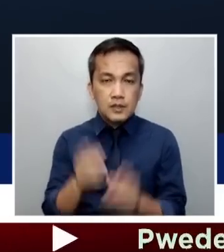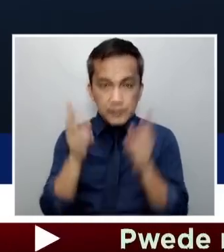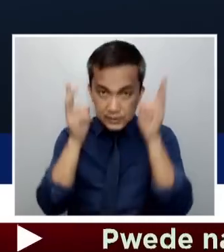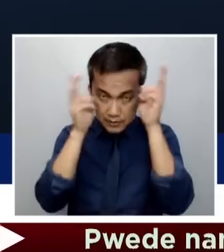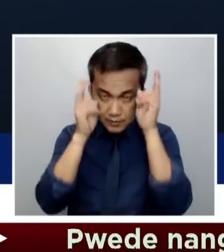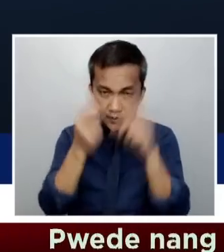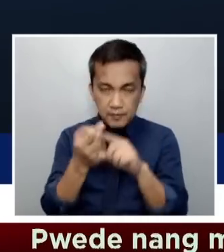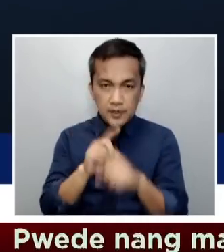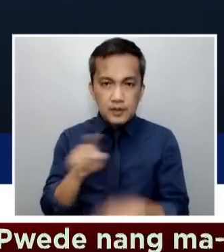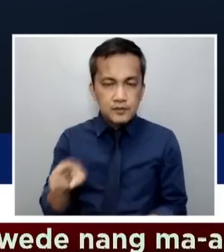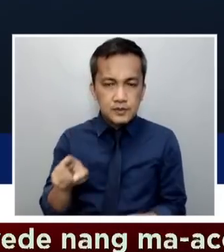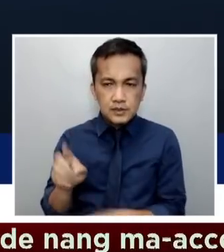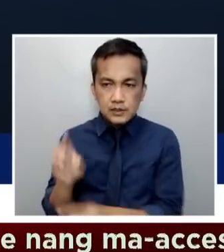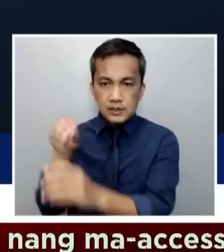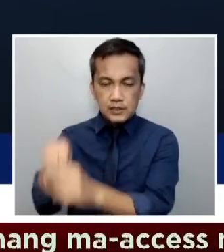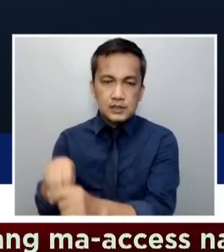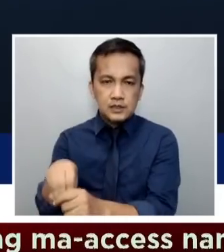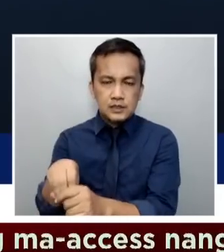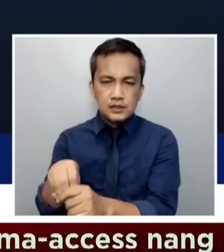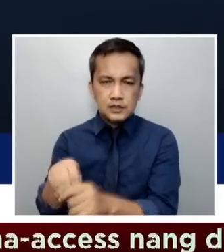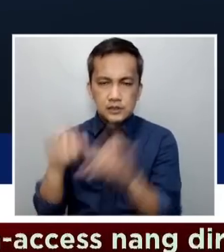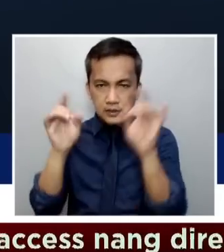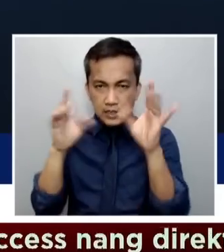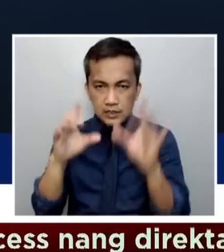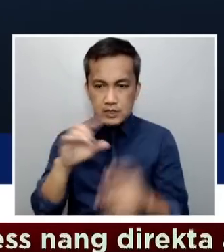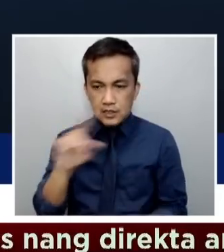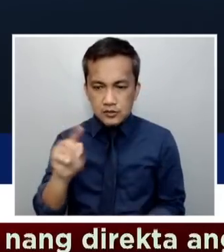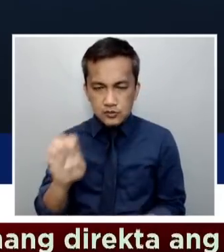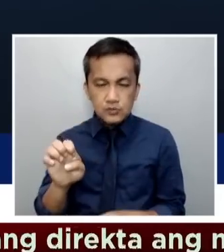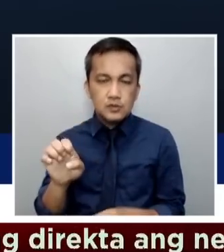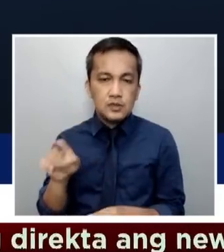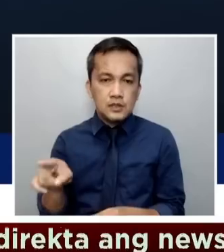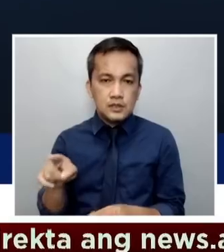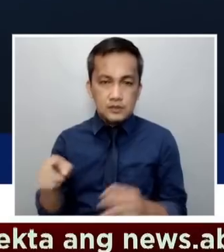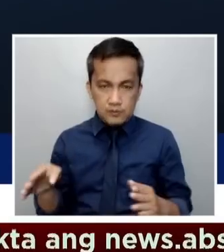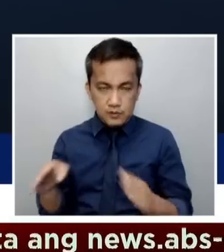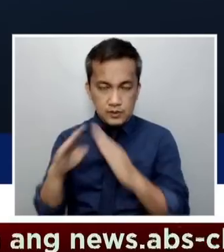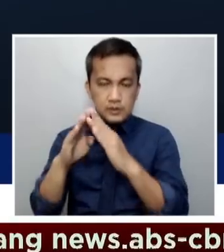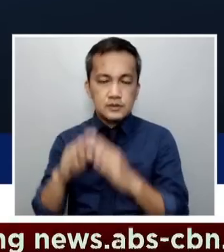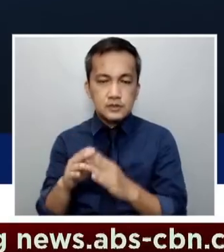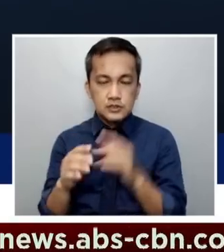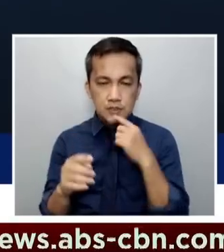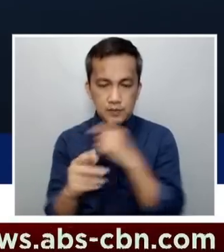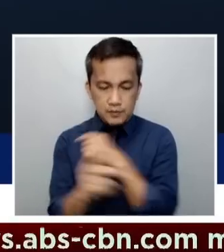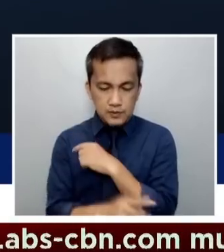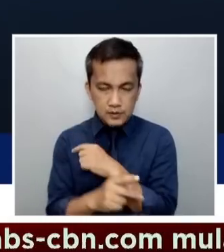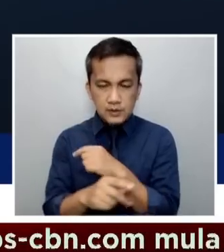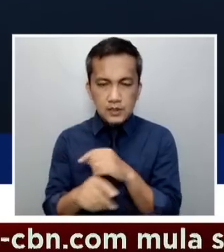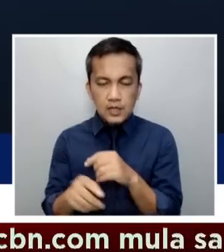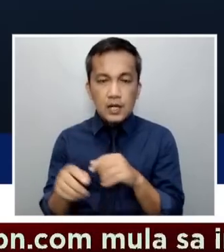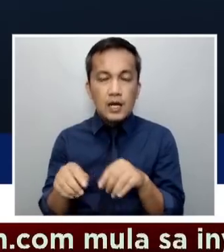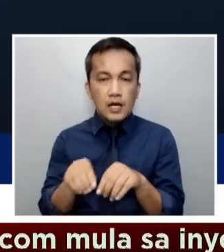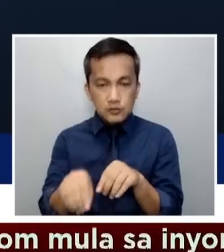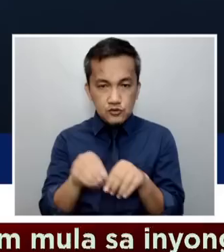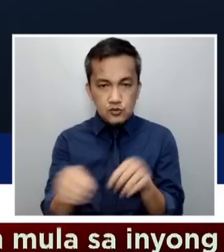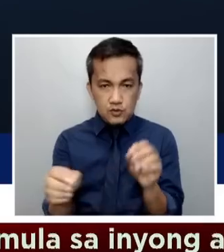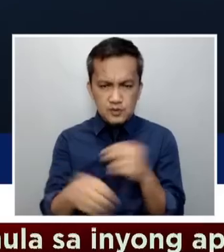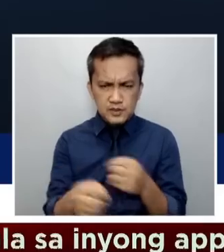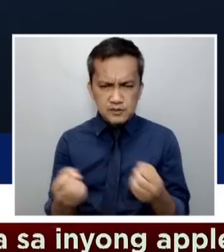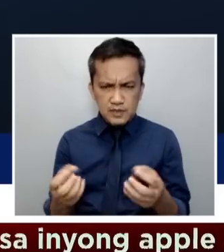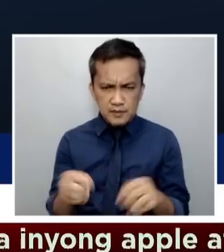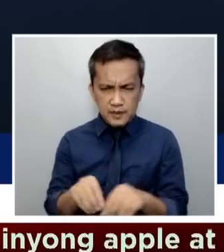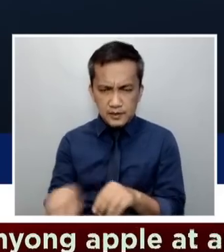yan sa loob ng danger zone ng Bulkang Mayon. Ayon sa Provincial Agriculture Office, marami pa ang mga pananim